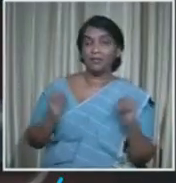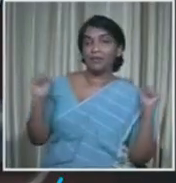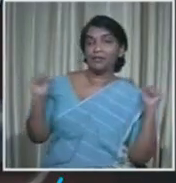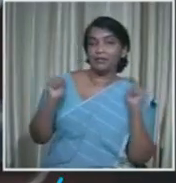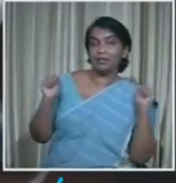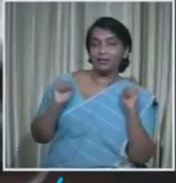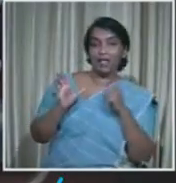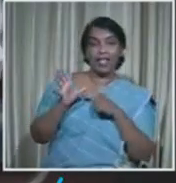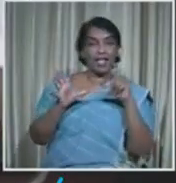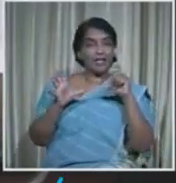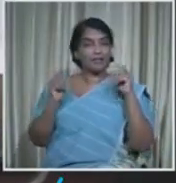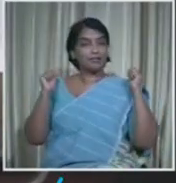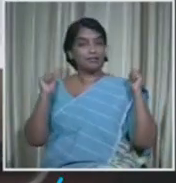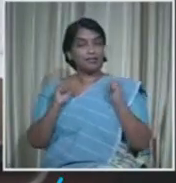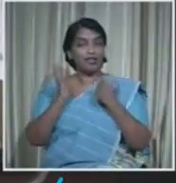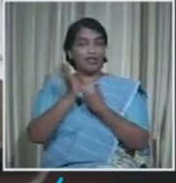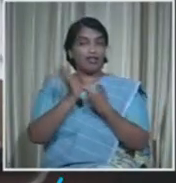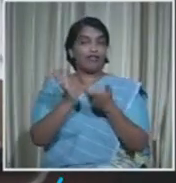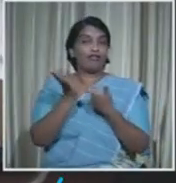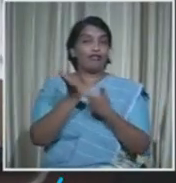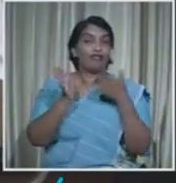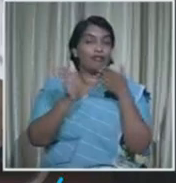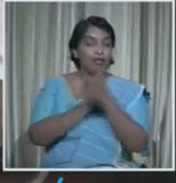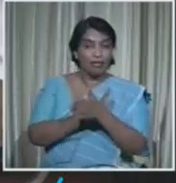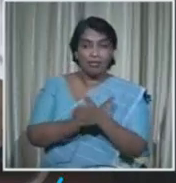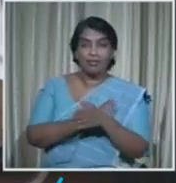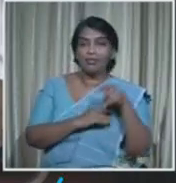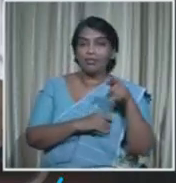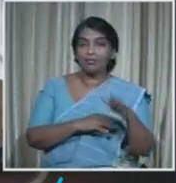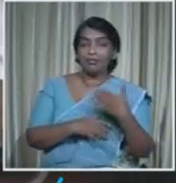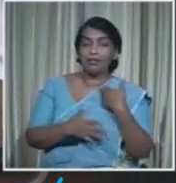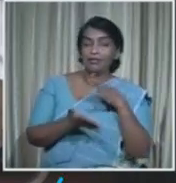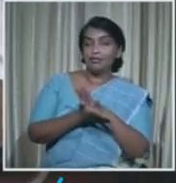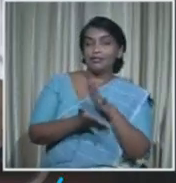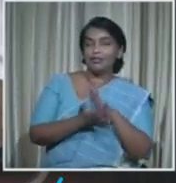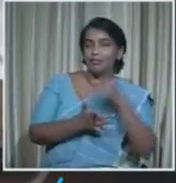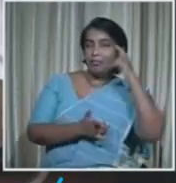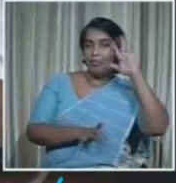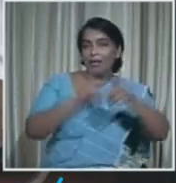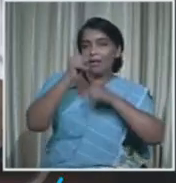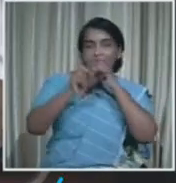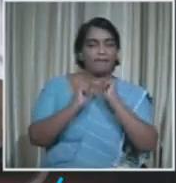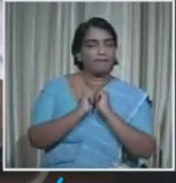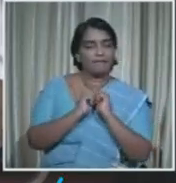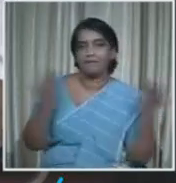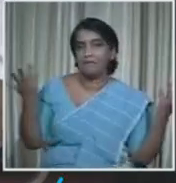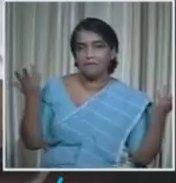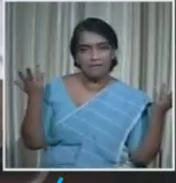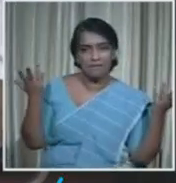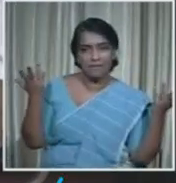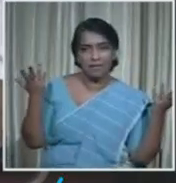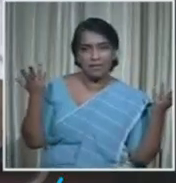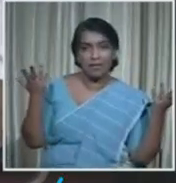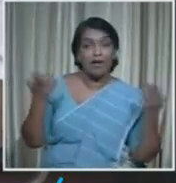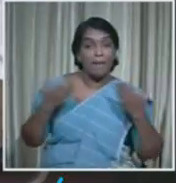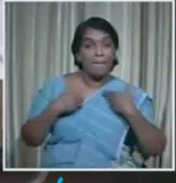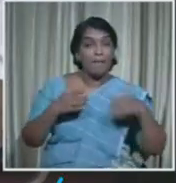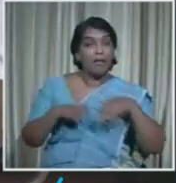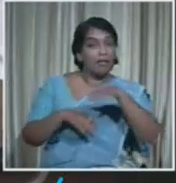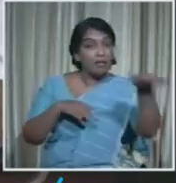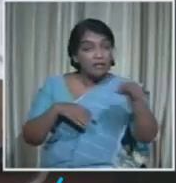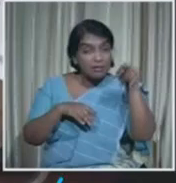වායු සමීකරණය කරපු කාමරයක ඉඳලා කියලා මේ චූන් වෙච්ච කතා කියලා වැඩක් නැහැ අපි මහ පොළවේ